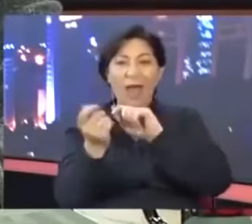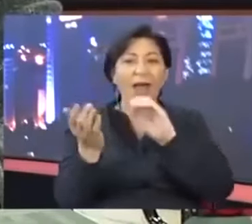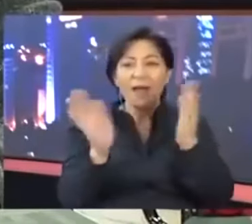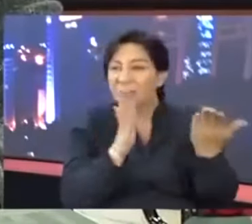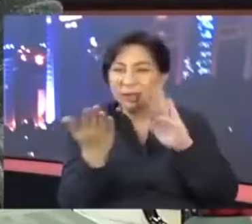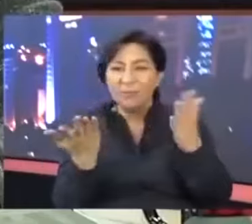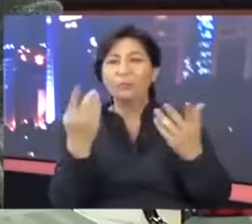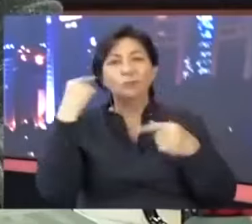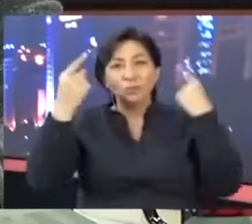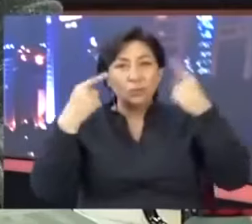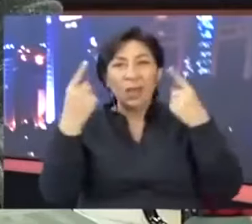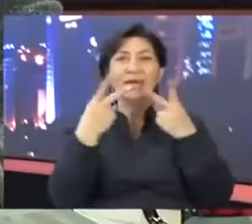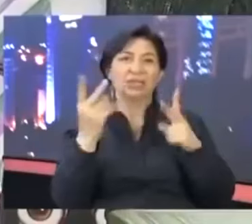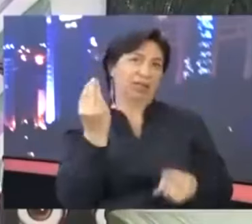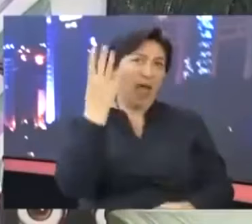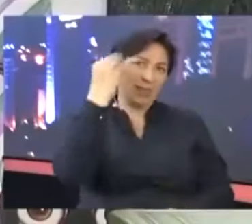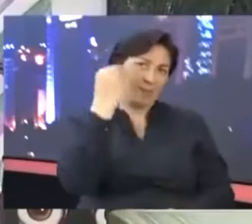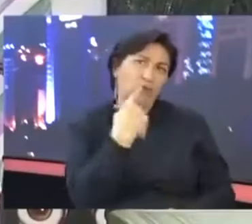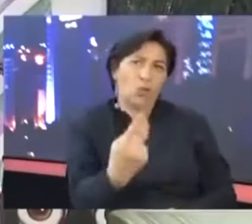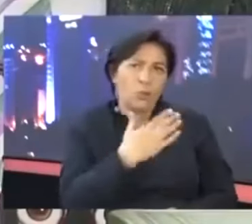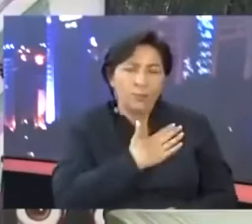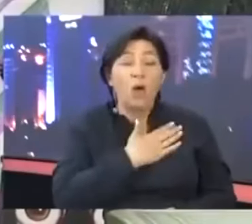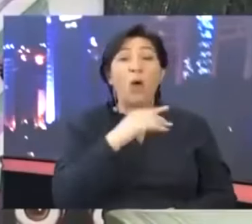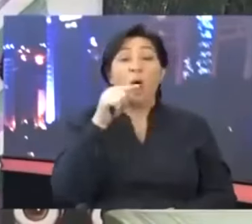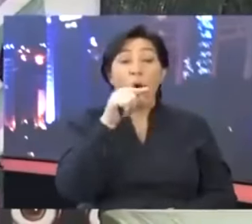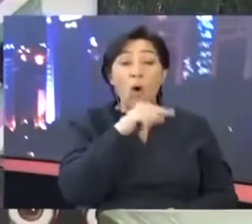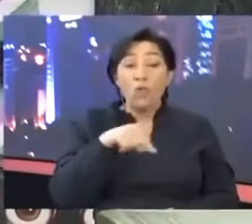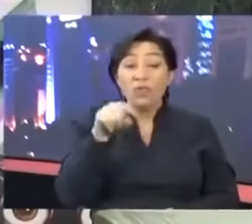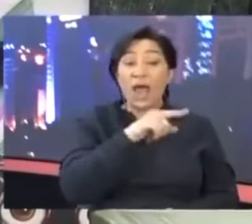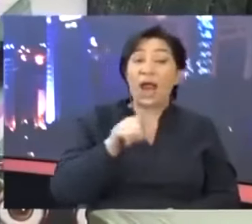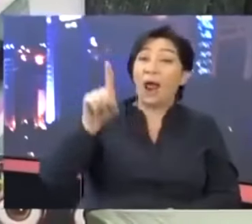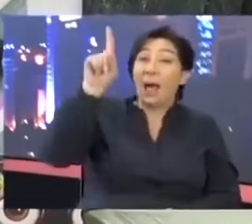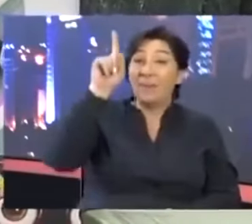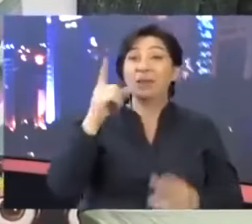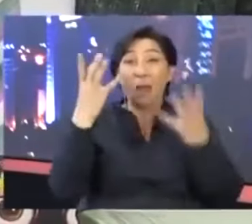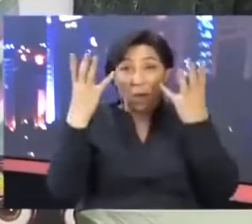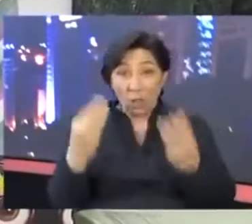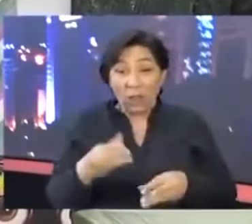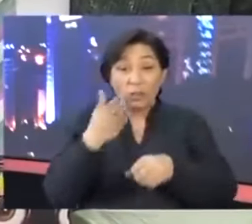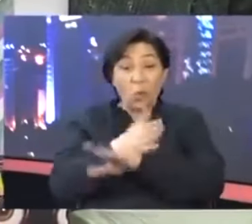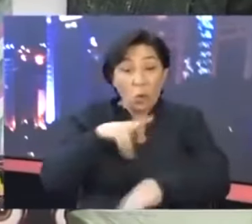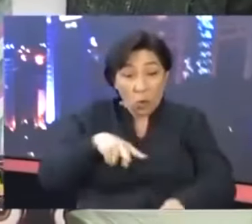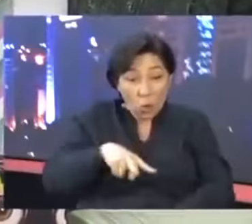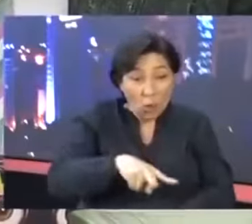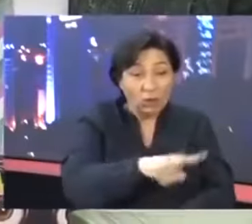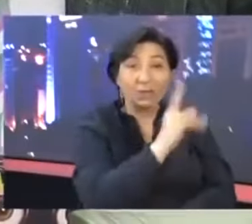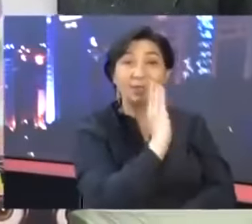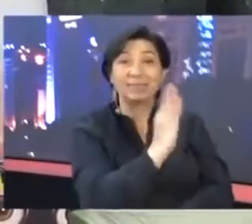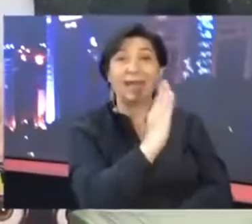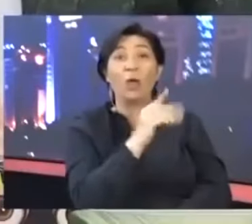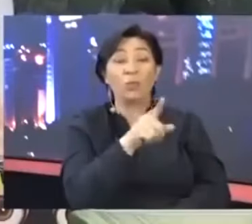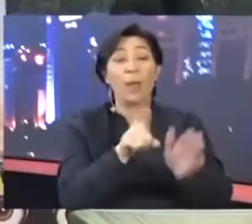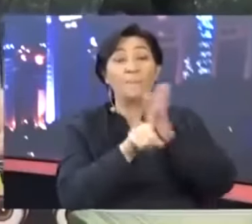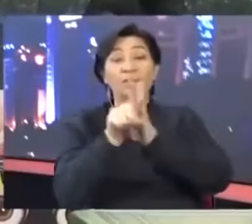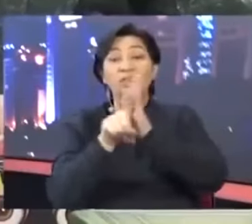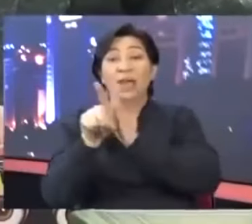açık Hep iyi anlamda söylüyorum onlar rablerinden olan doğru yol üzeredirler ve işte onlar